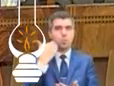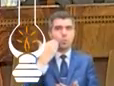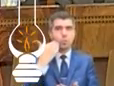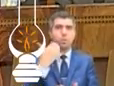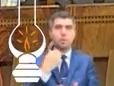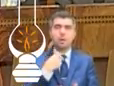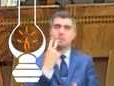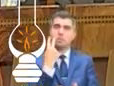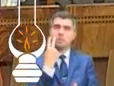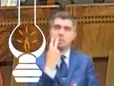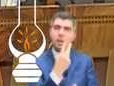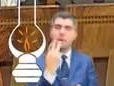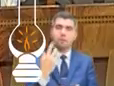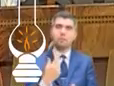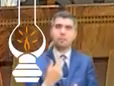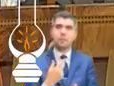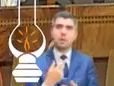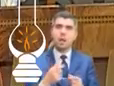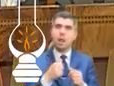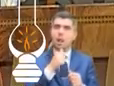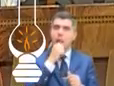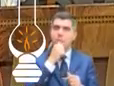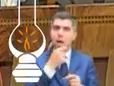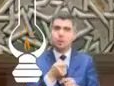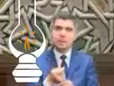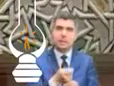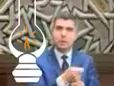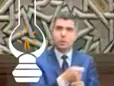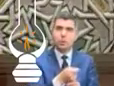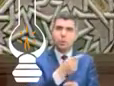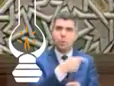نبقاو نشوفوا. يعني بالنسبه للمناطق الخضراء